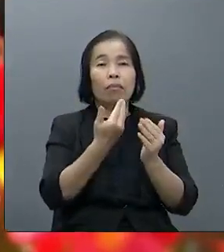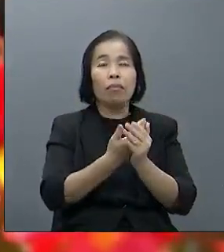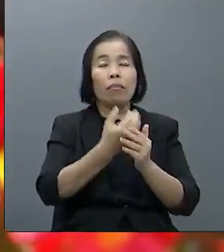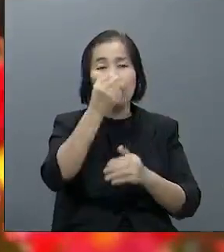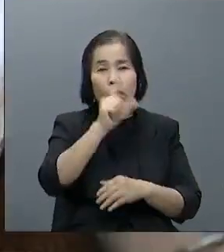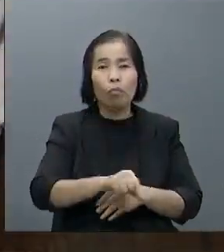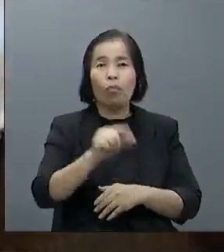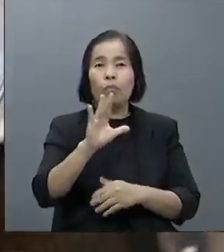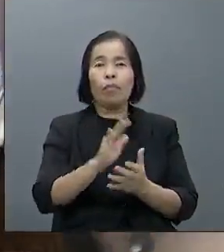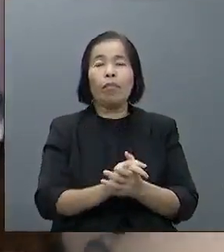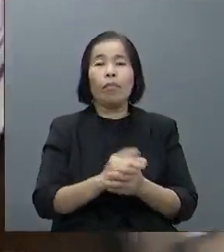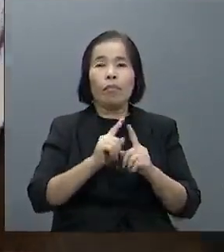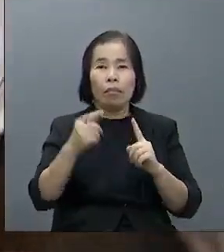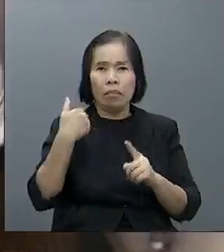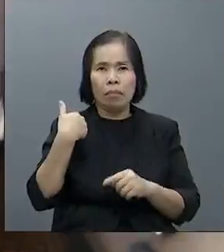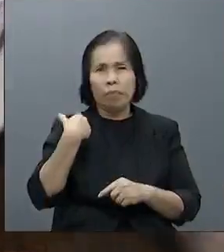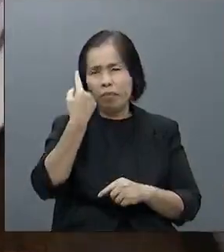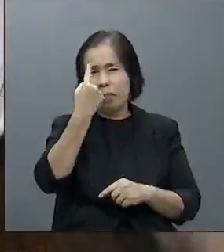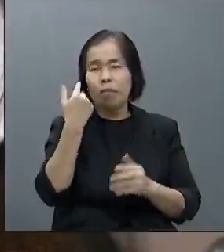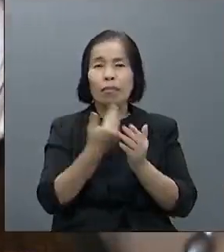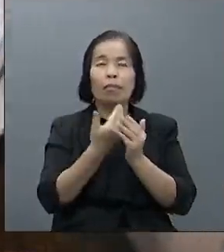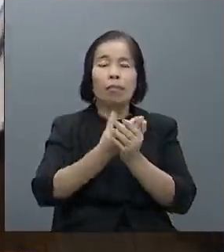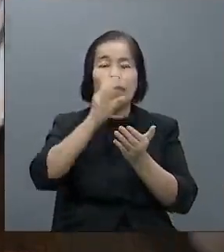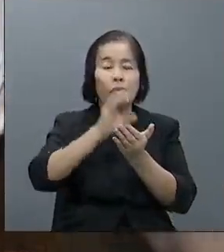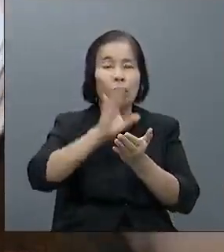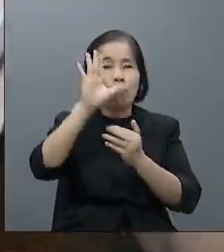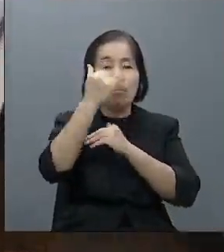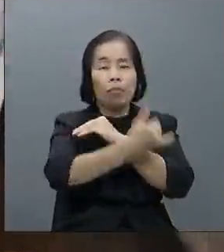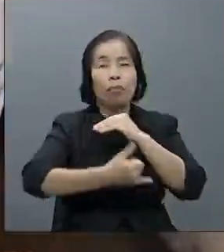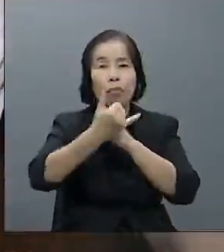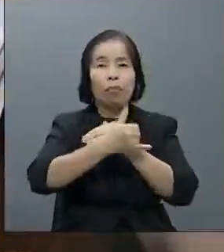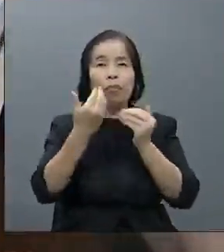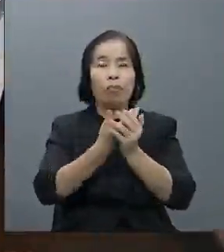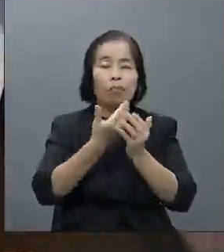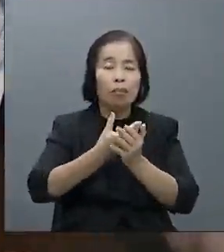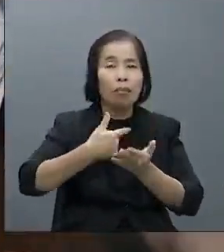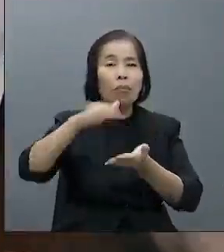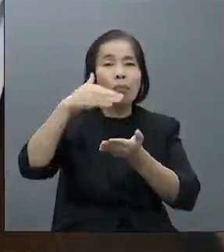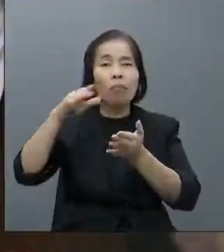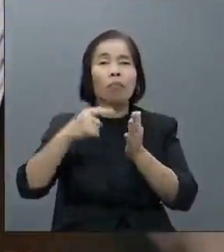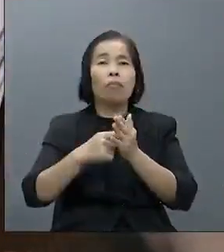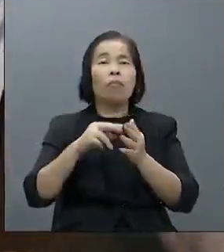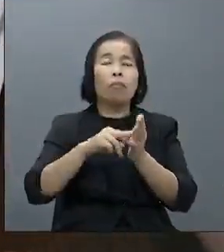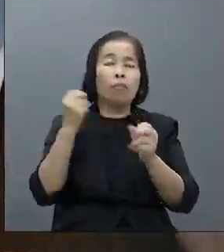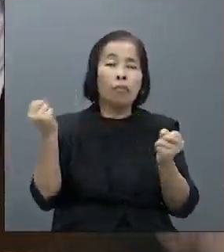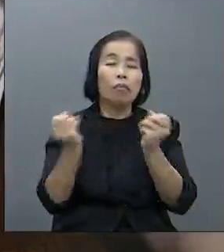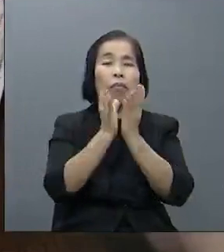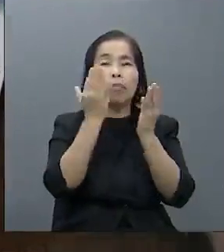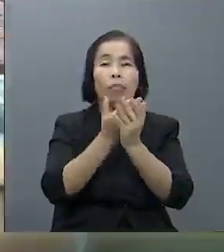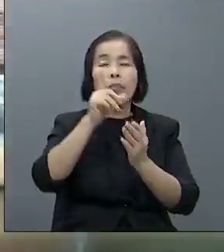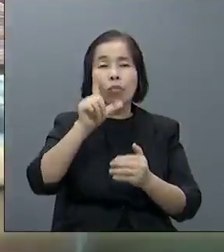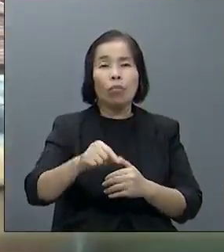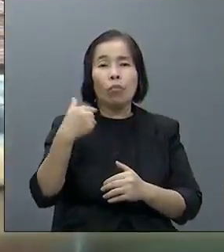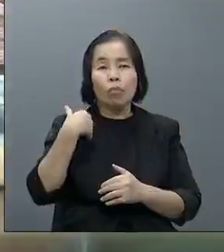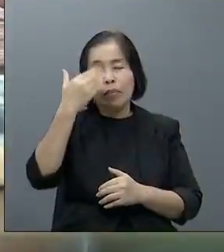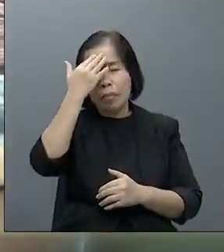ยังมีอีกใจนั่นก็คือการไหลลออกของเงินทุนต่างชาติในบ้านเราที่ไปส่งผลให้บาตรอ่อนค่าด้วยส่วนนึงก็เพราะว่านโยบาย